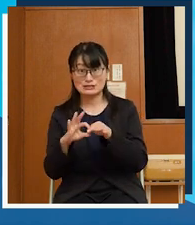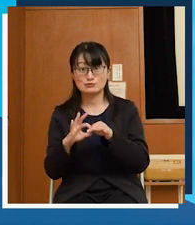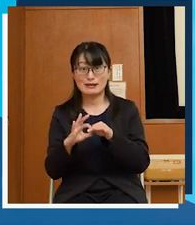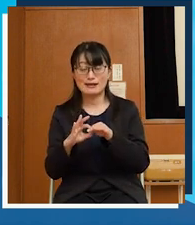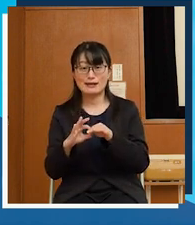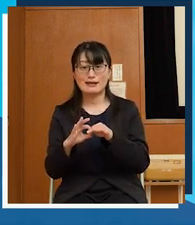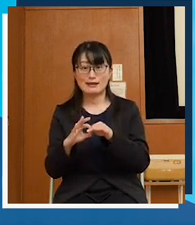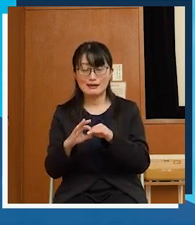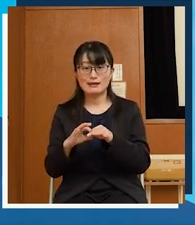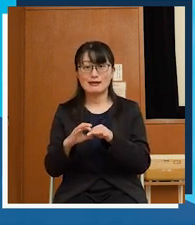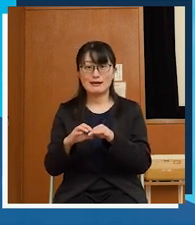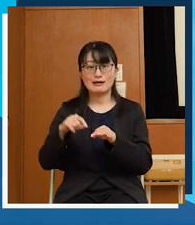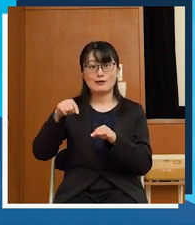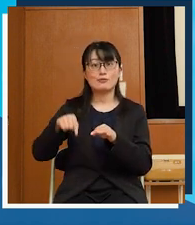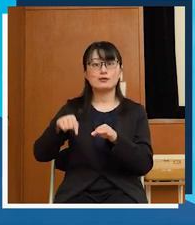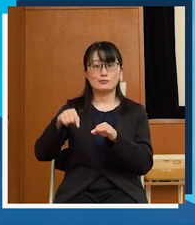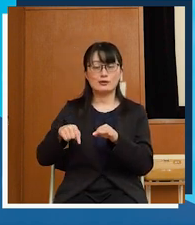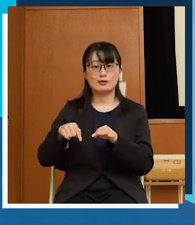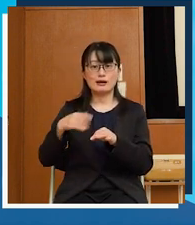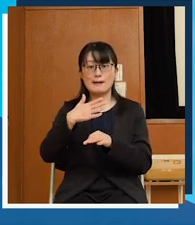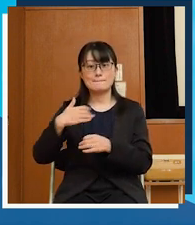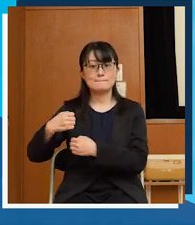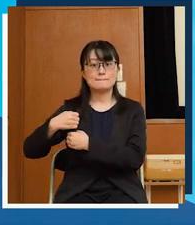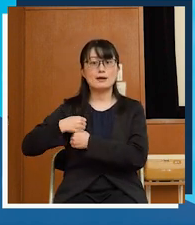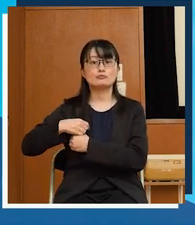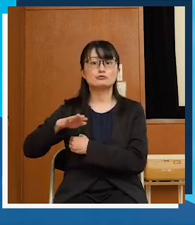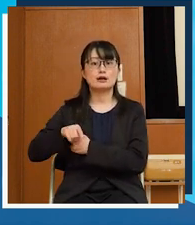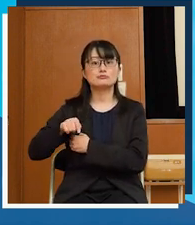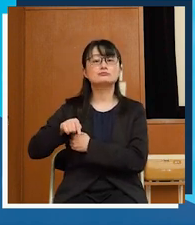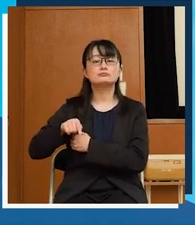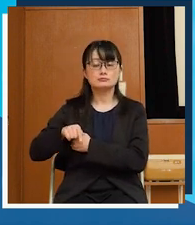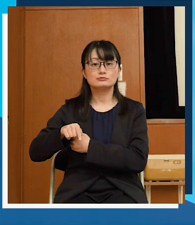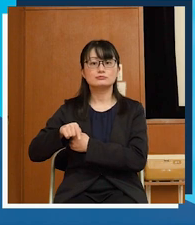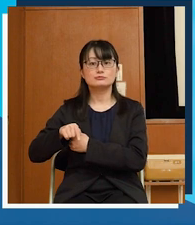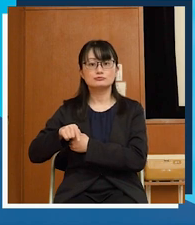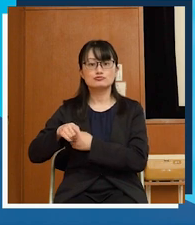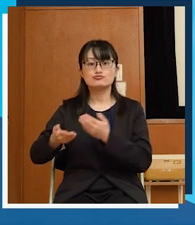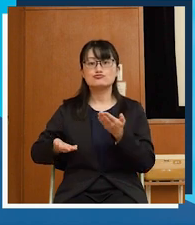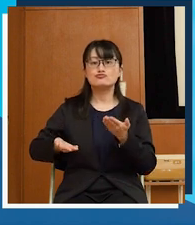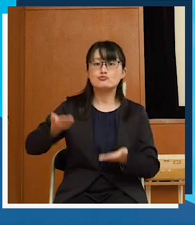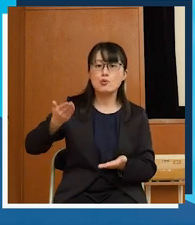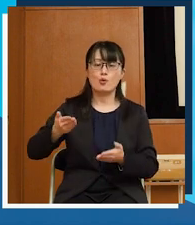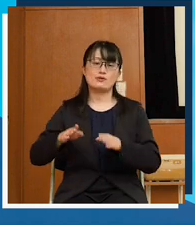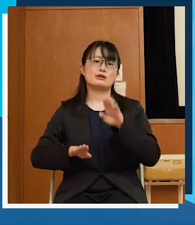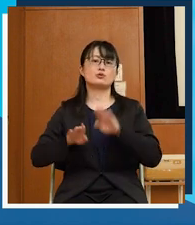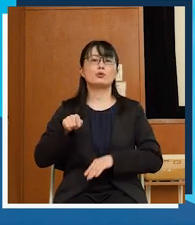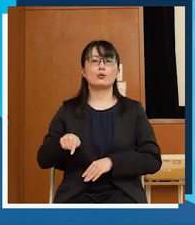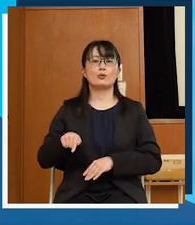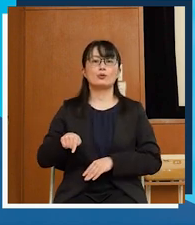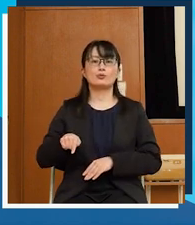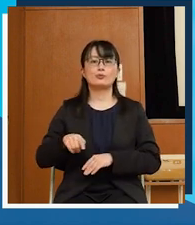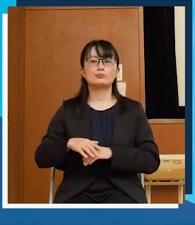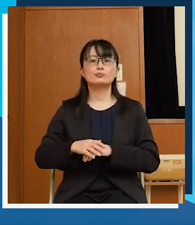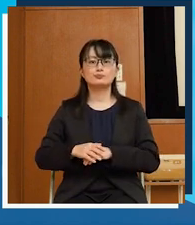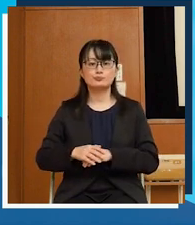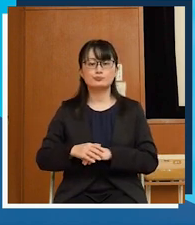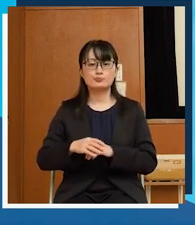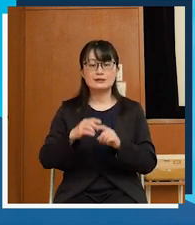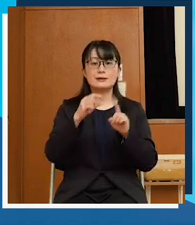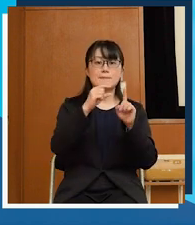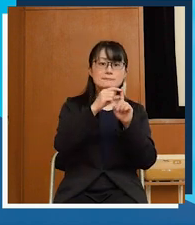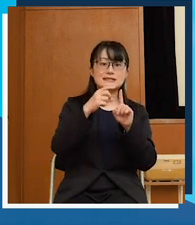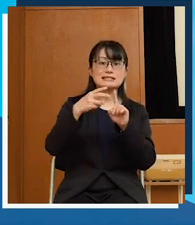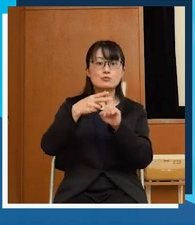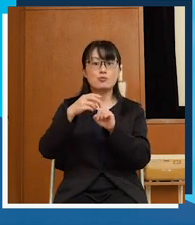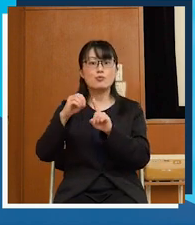よると米軍にあり自治体の基地内への立ち入り権が確保されず不平等な状況にあるため高能度のピフが検出されて